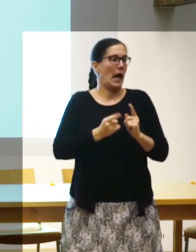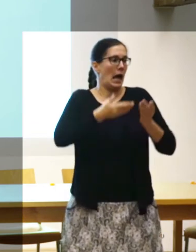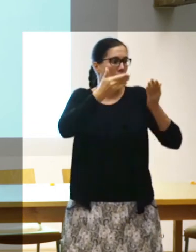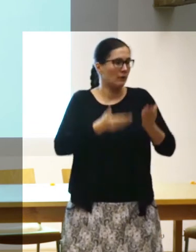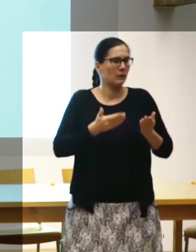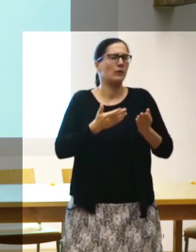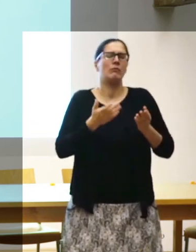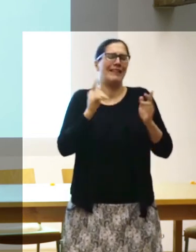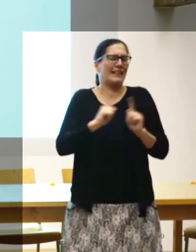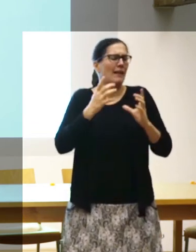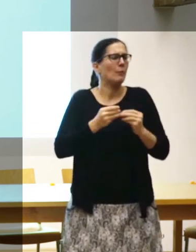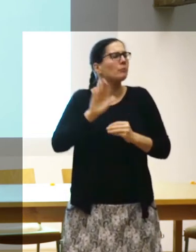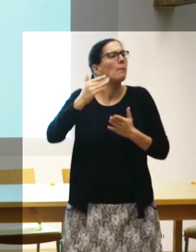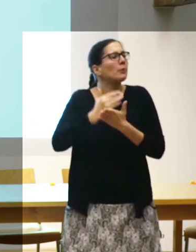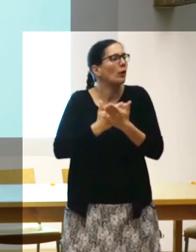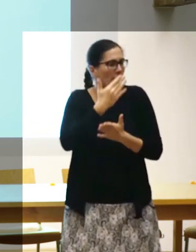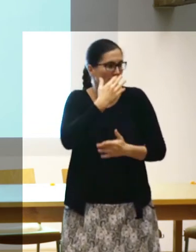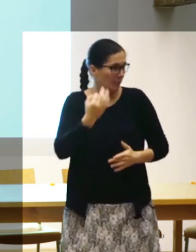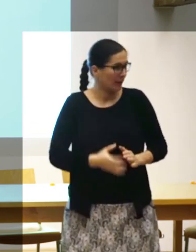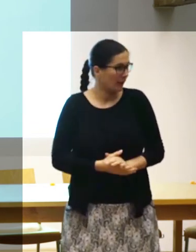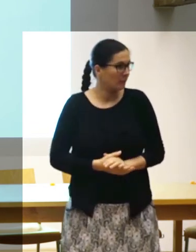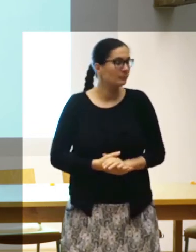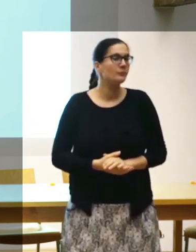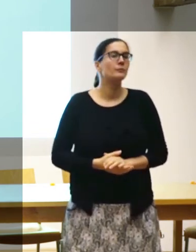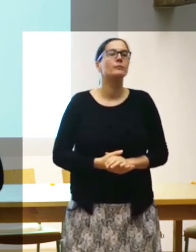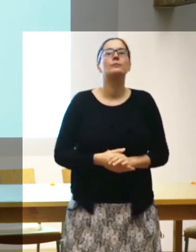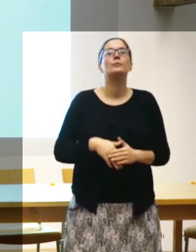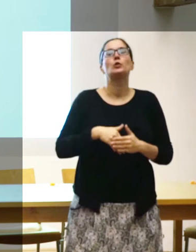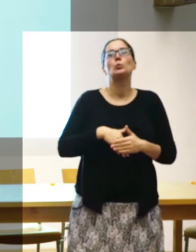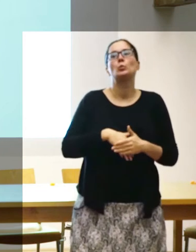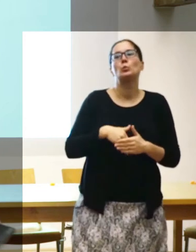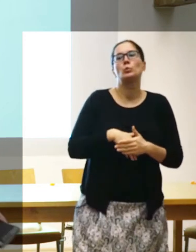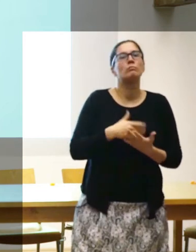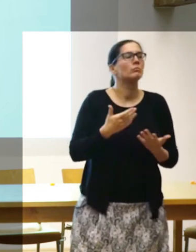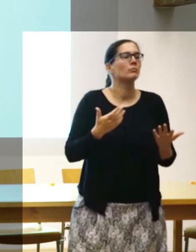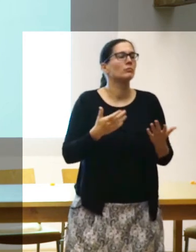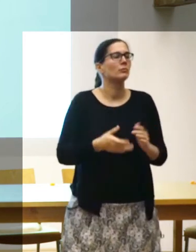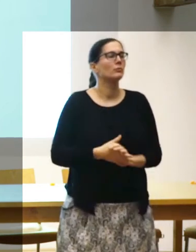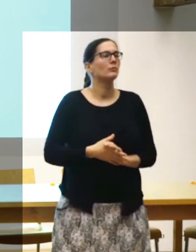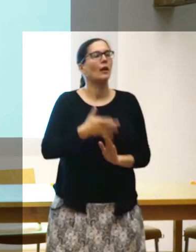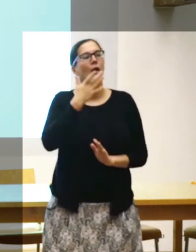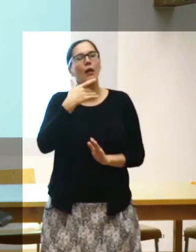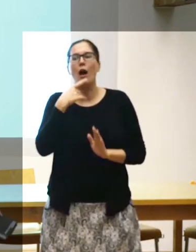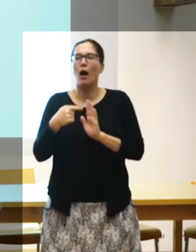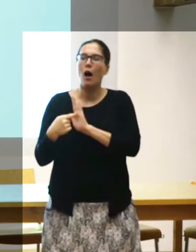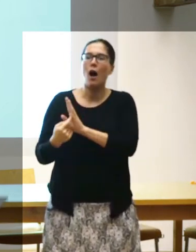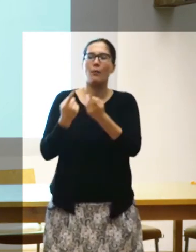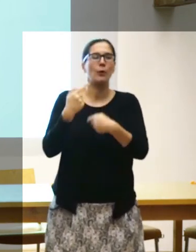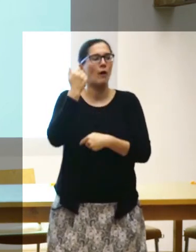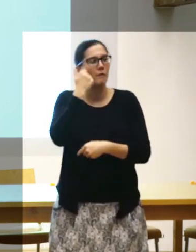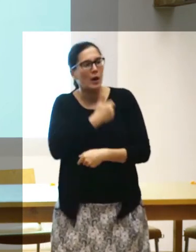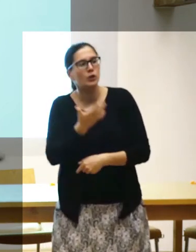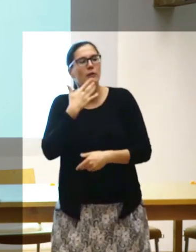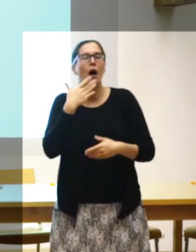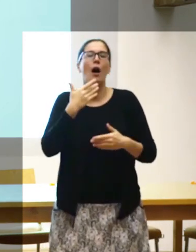jejich program vypadá, ve smyslu toho, jak se prezentují tedy divákům, jak se snaží být vstřícní,